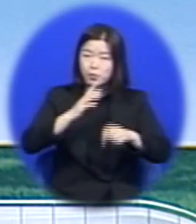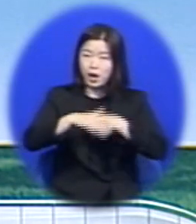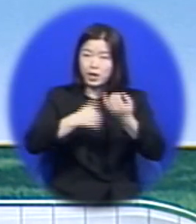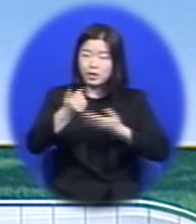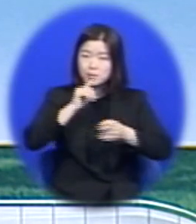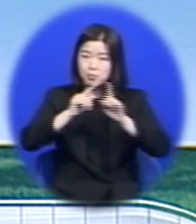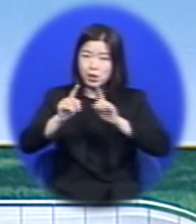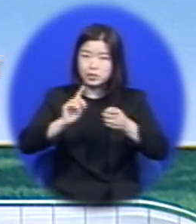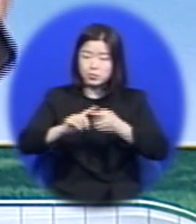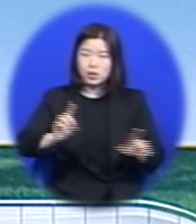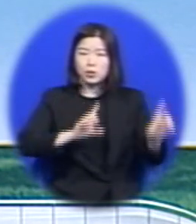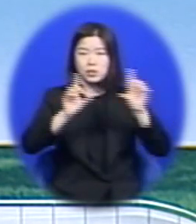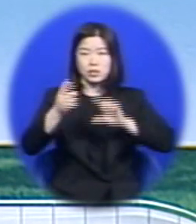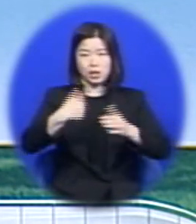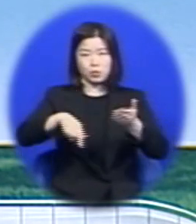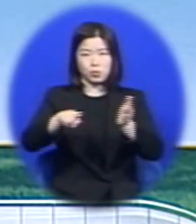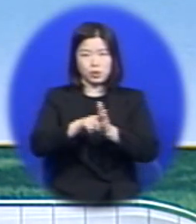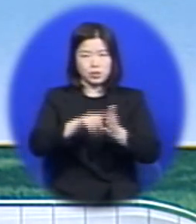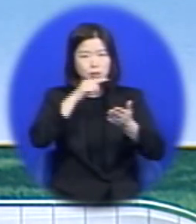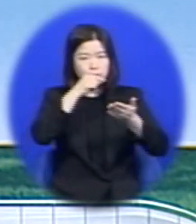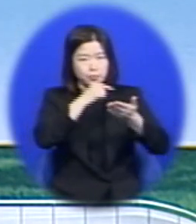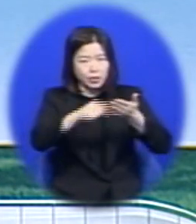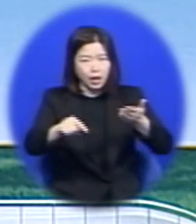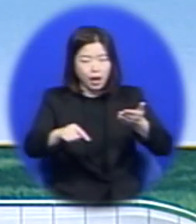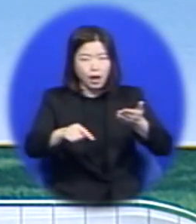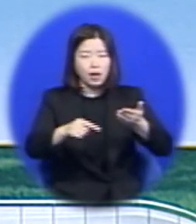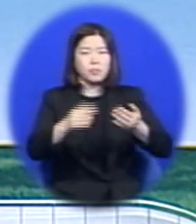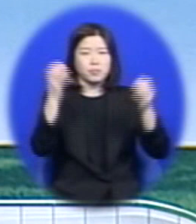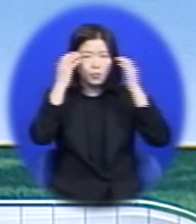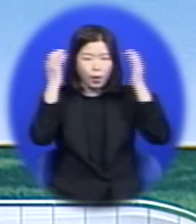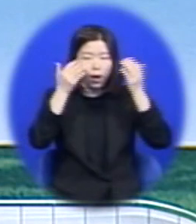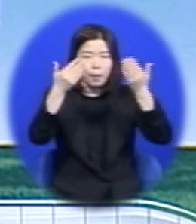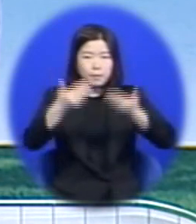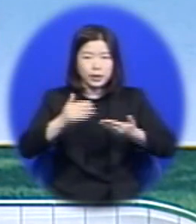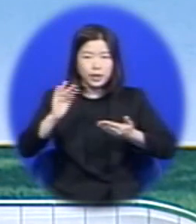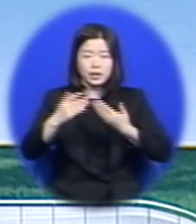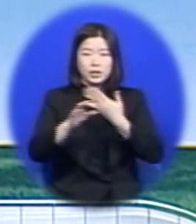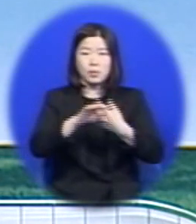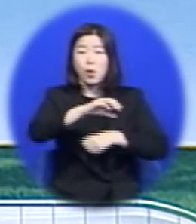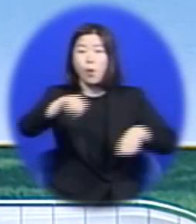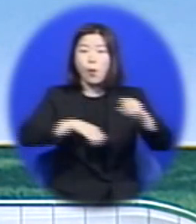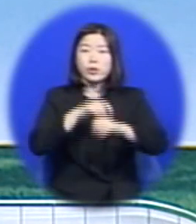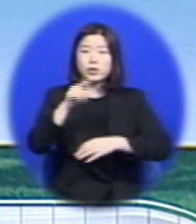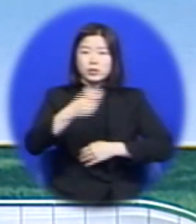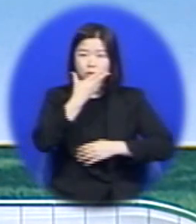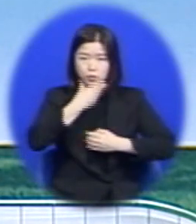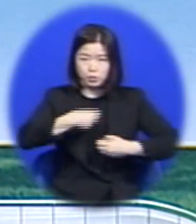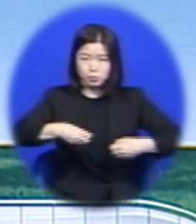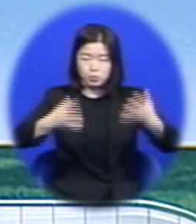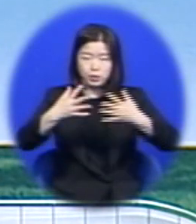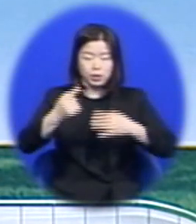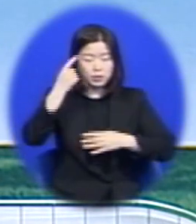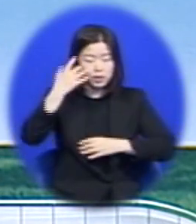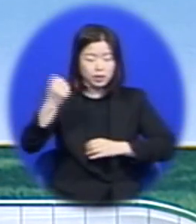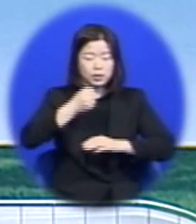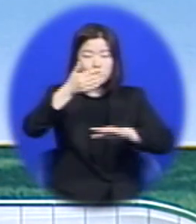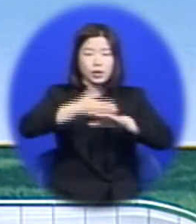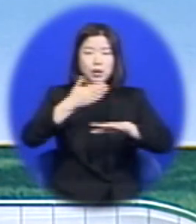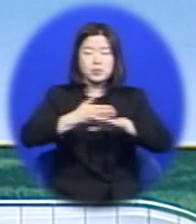말씀대로 살기 위해서 손해를 보고 고난을 받아야 된다면 오히려 그것을 축복이라고 여기고 감사하는 사람,